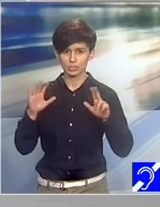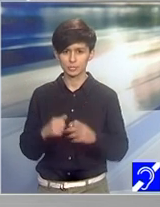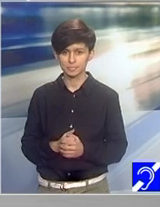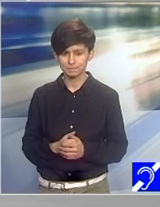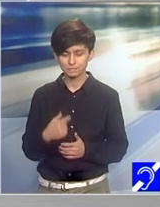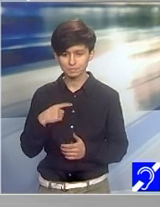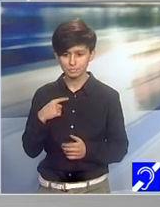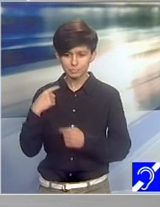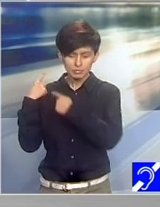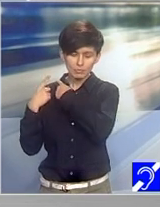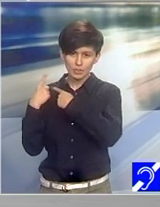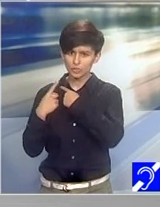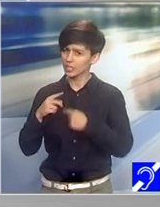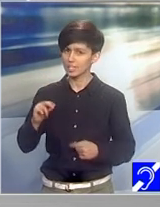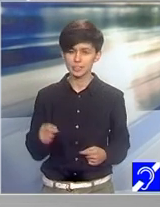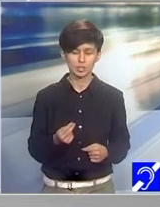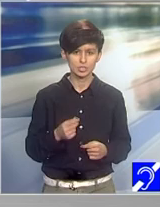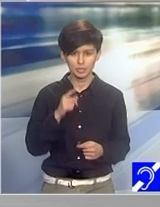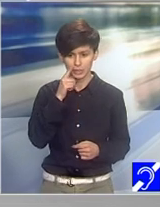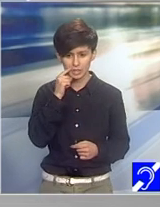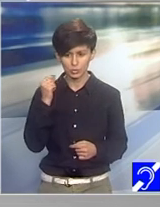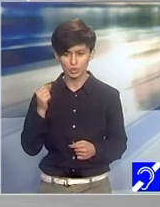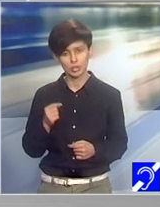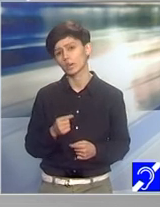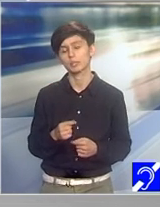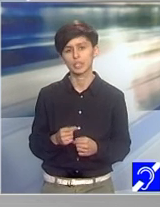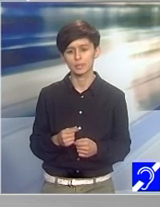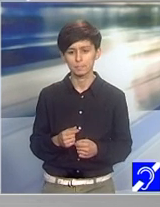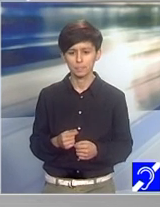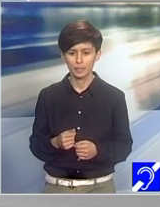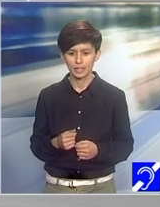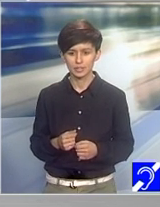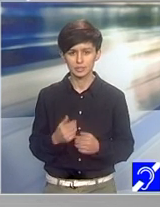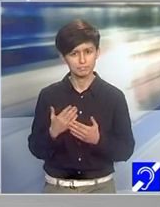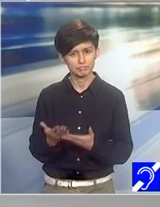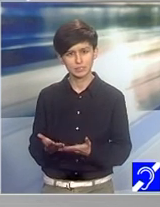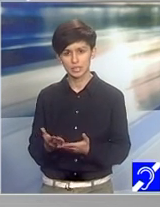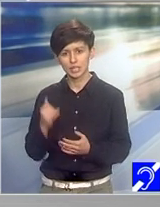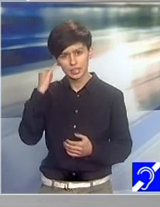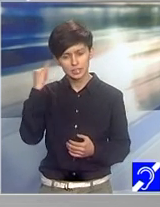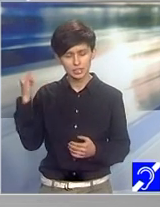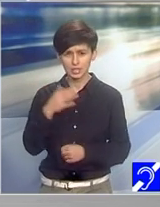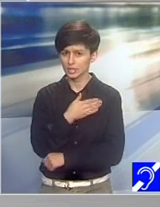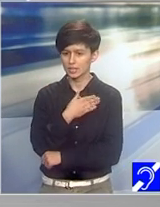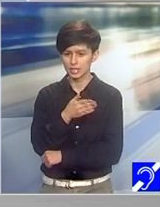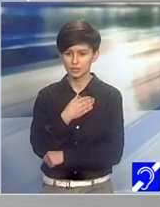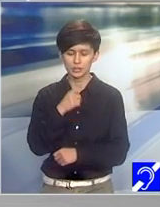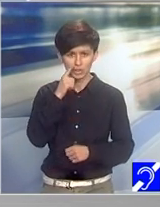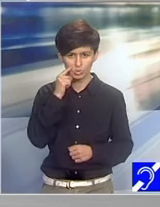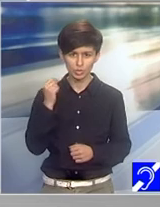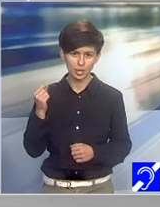generație extraordinară cu oameni dedicați idei de națiune, cu oameni de